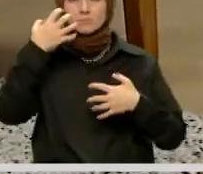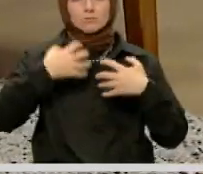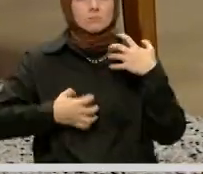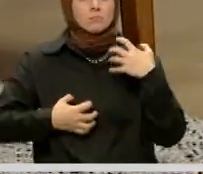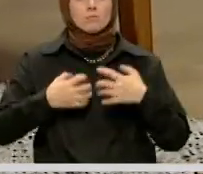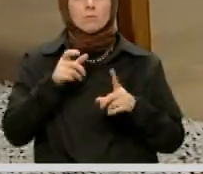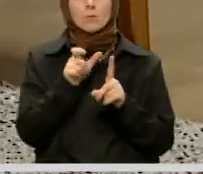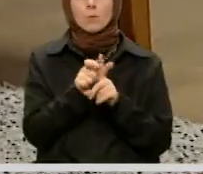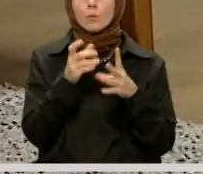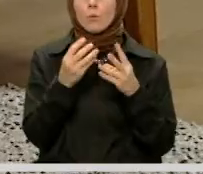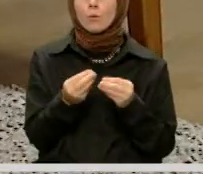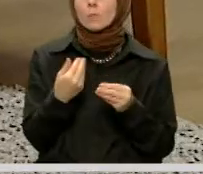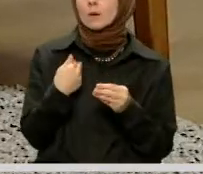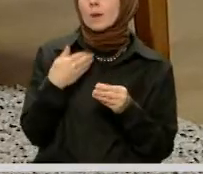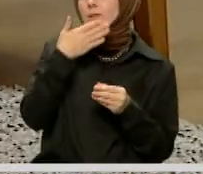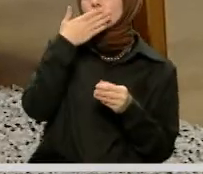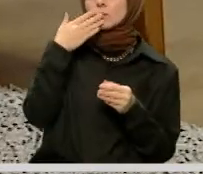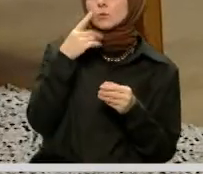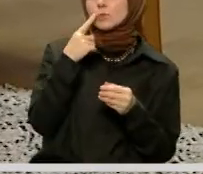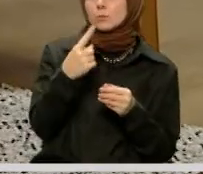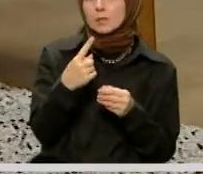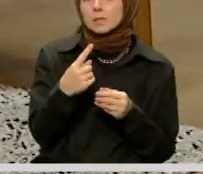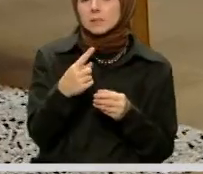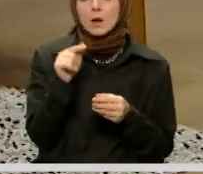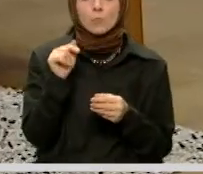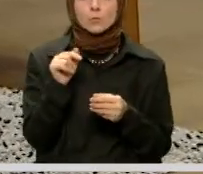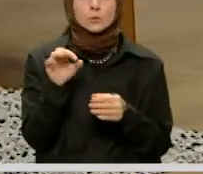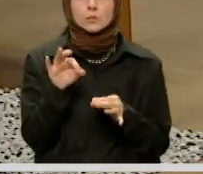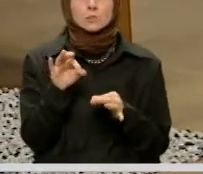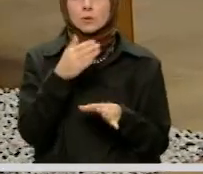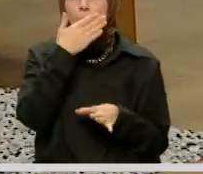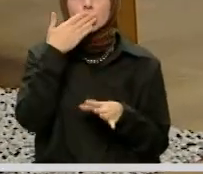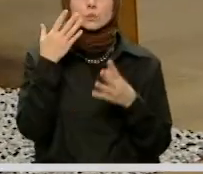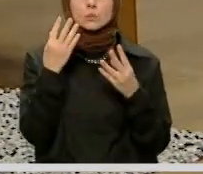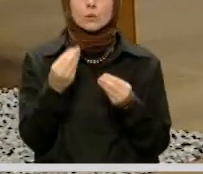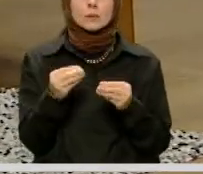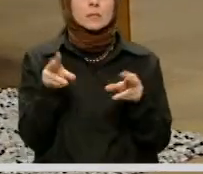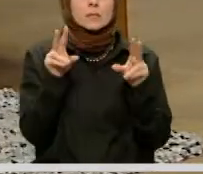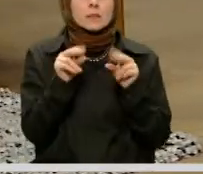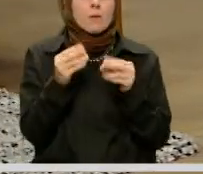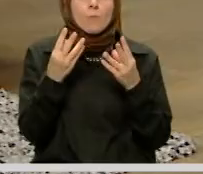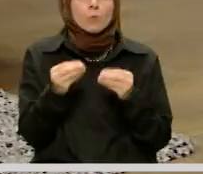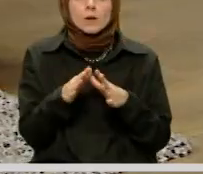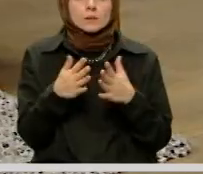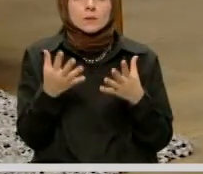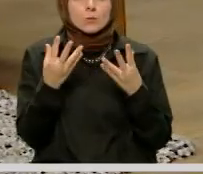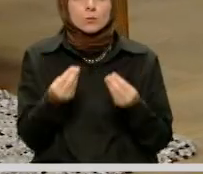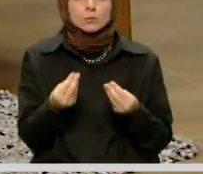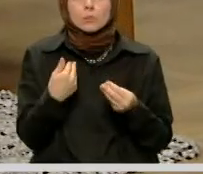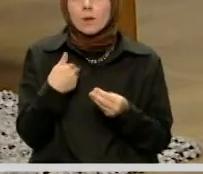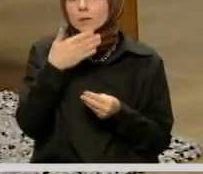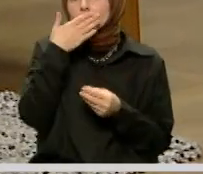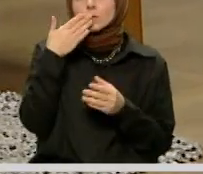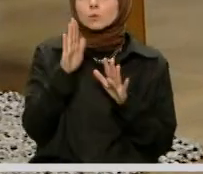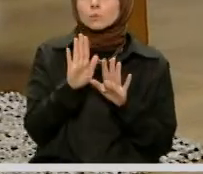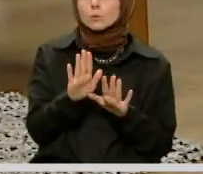ya, ben oruçluyum deyin diyor Efendimiz. Evet. Burada şimdi oruçlu olmanın tam olarak nasıl bir şey olduğunu söylüyor. Ben oruçluyum,